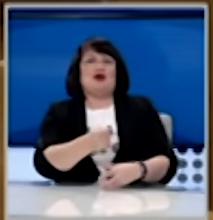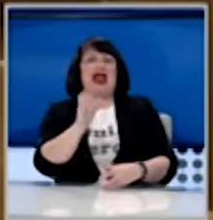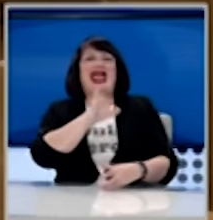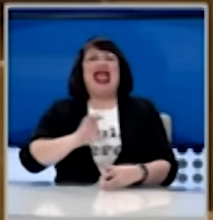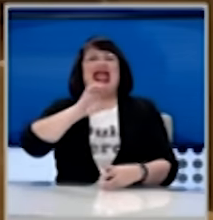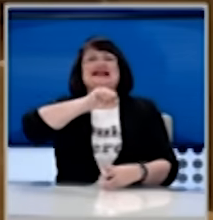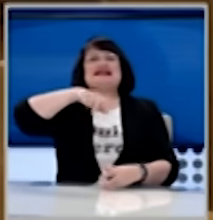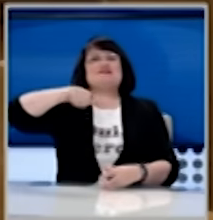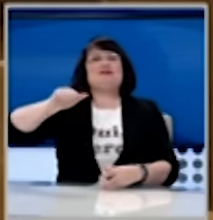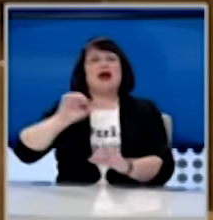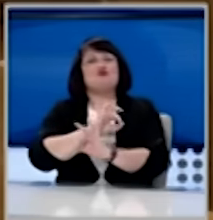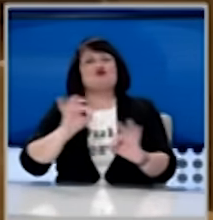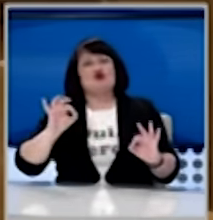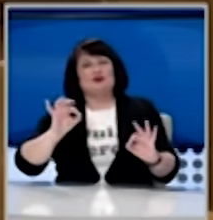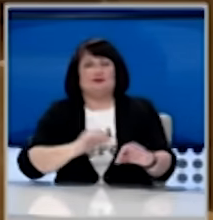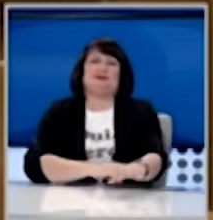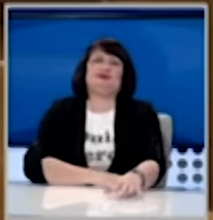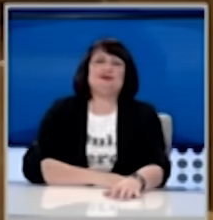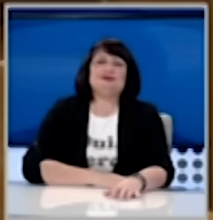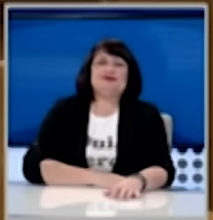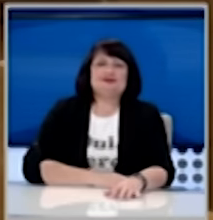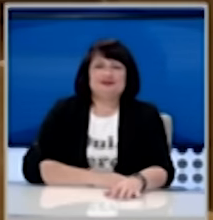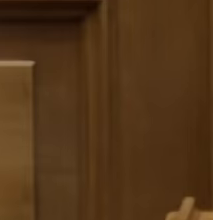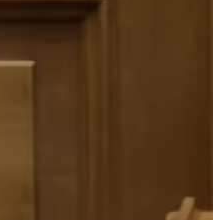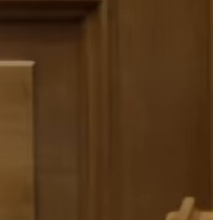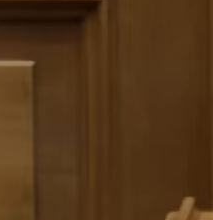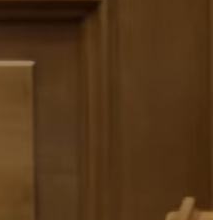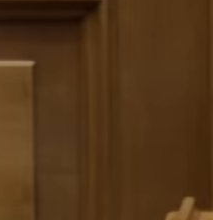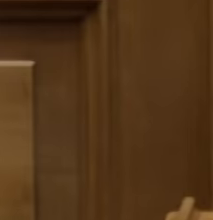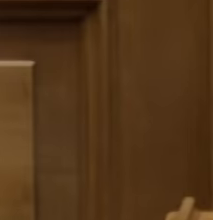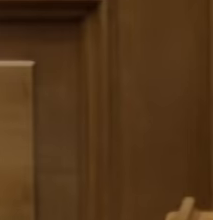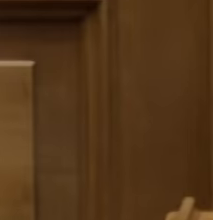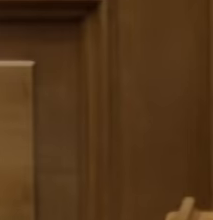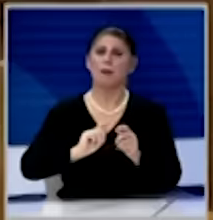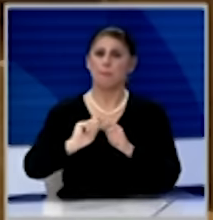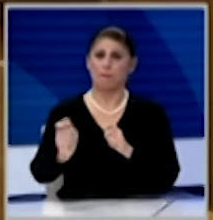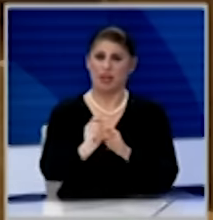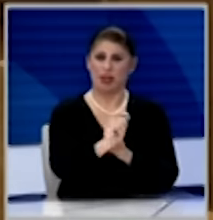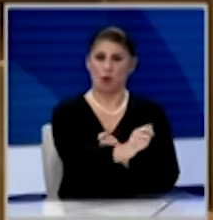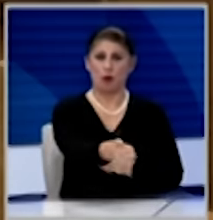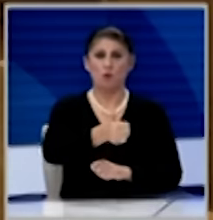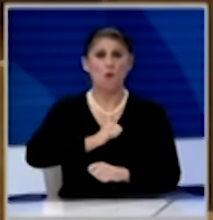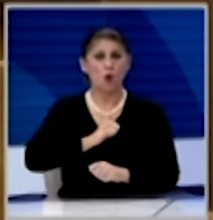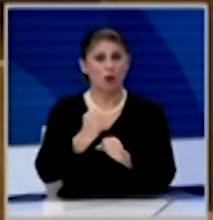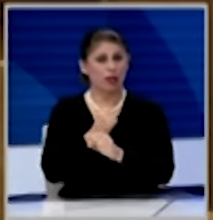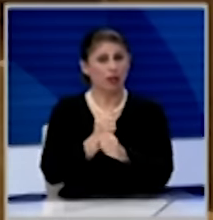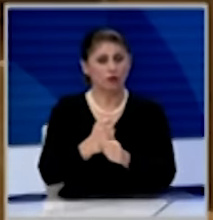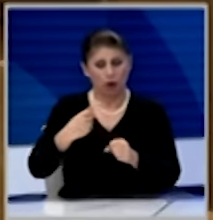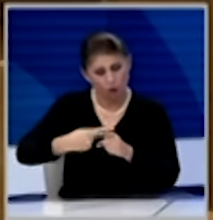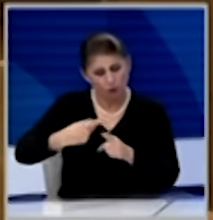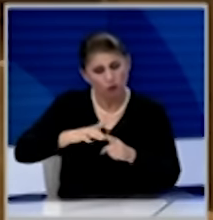εσπα χιλιο πληρωμένο και αυτό για άλλη μία φορά από τους ίδιους τους εργαζόμενους απ τον ελληνικό